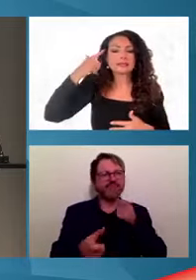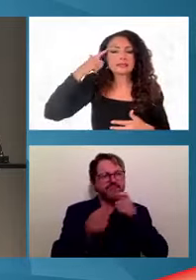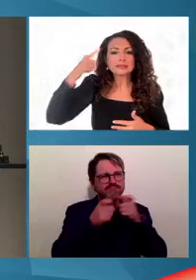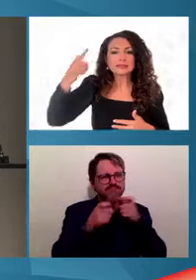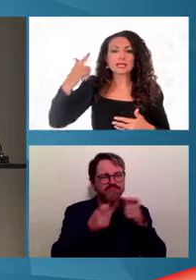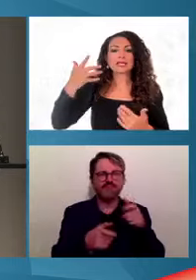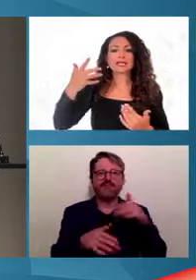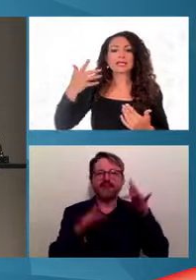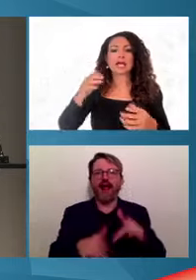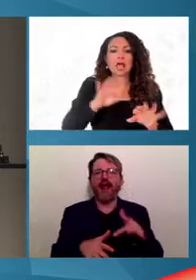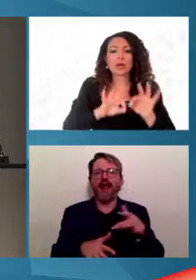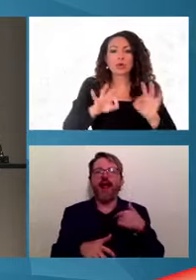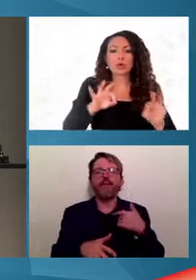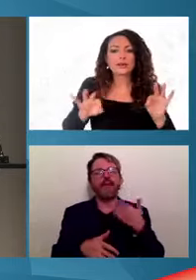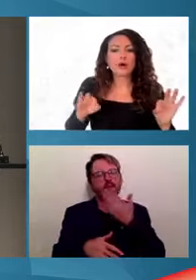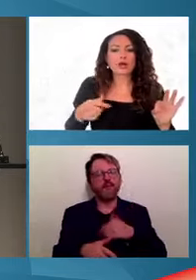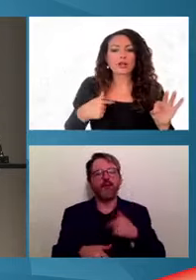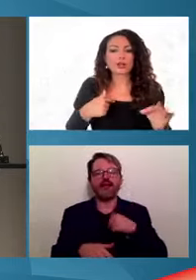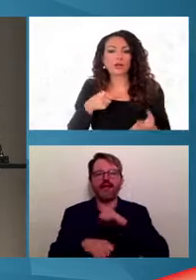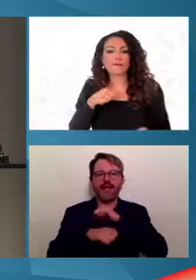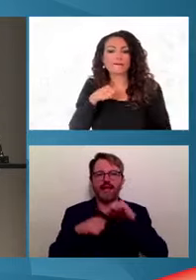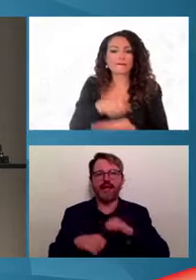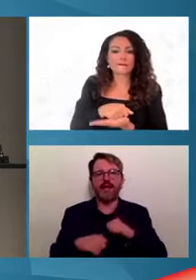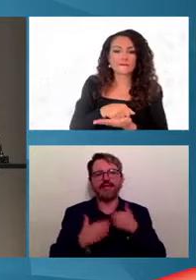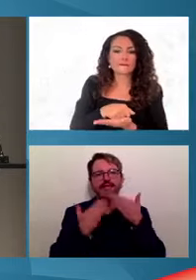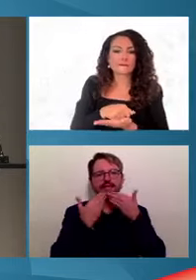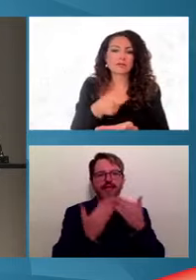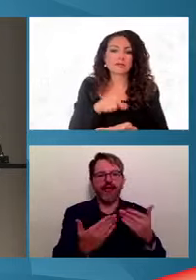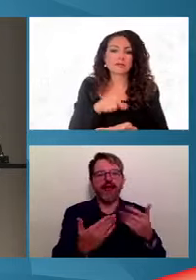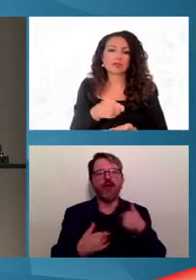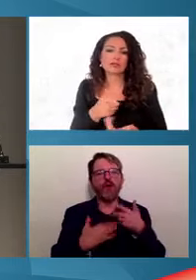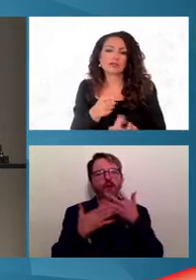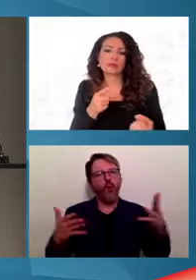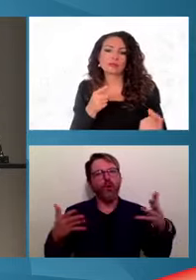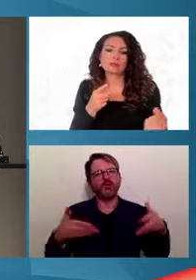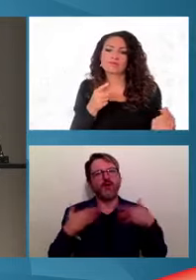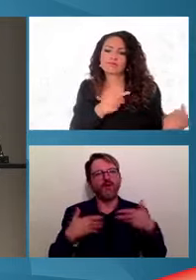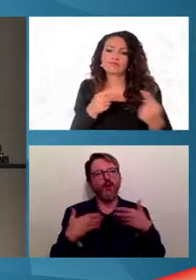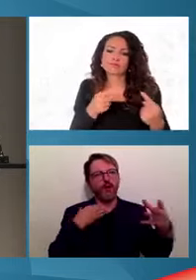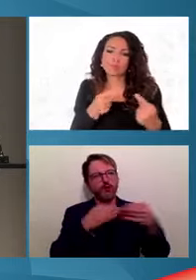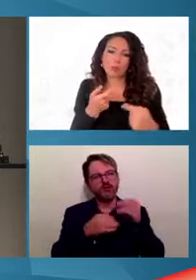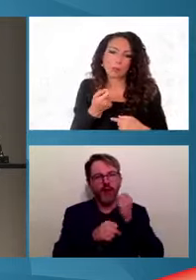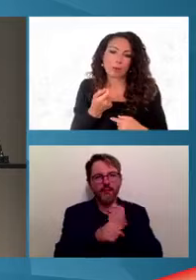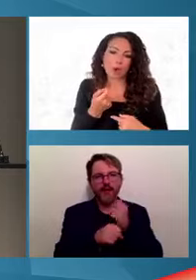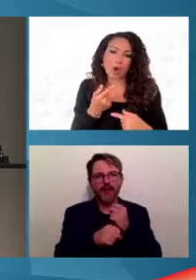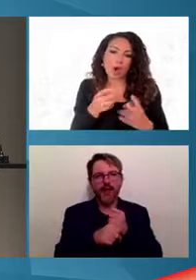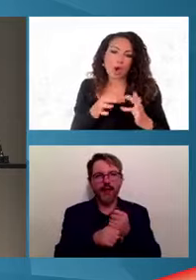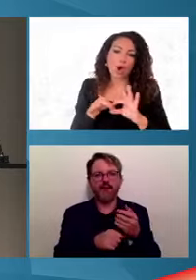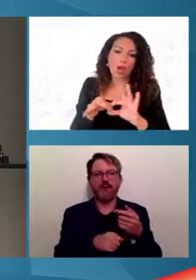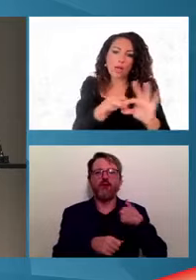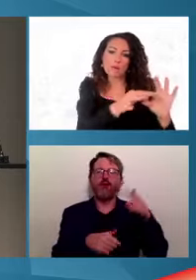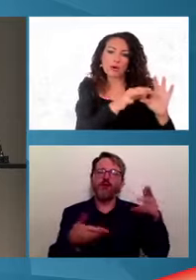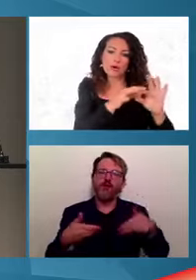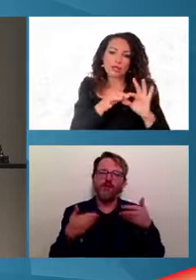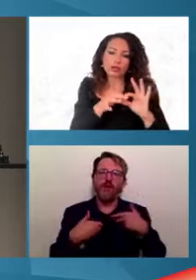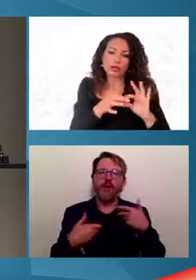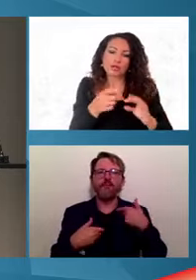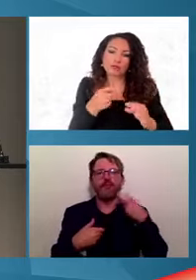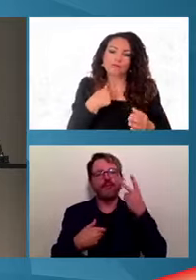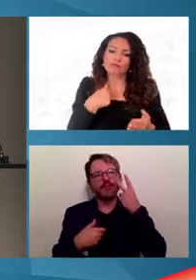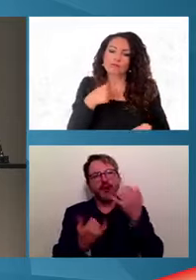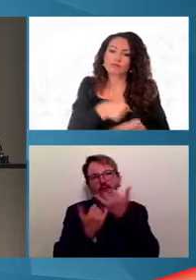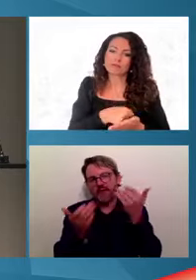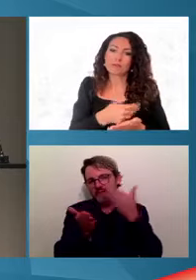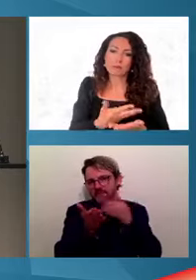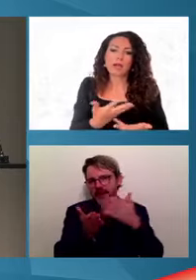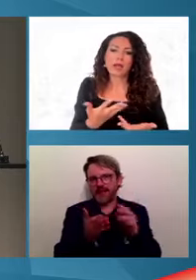aber ich möchte mich einfach von Herzen bedanken. Es ist eine große Freude, mit euch gearbeitet zu haben und ich freue mich natürlich, werden wir dann sehen, wie es weitergeht.